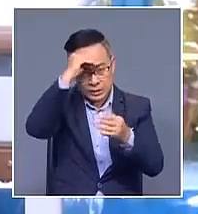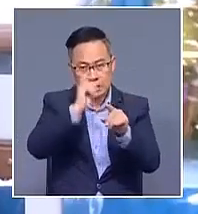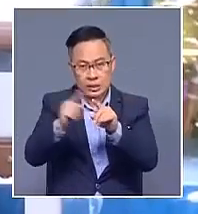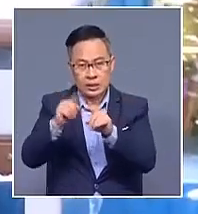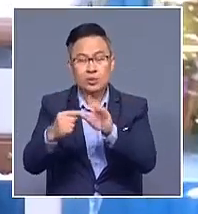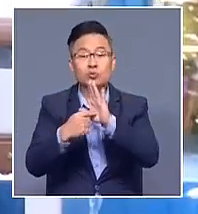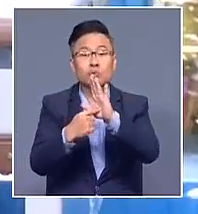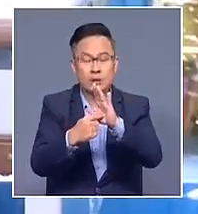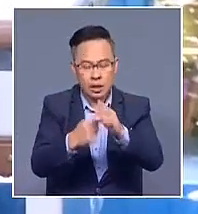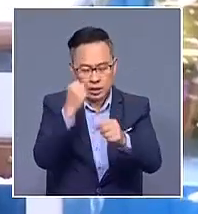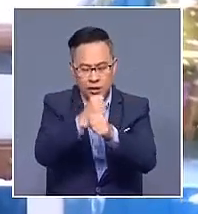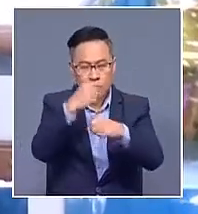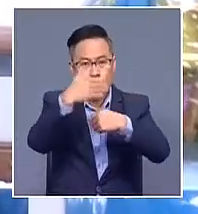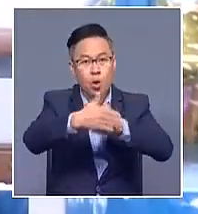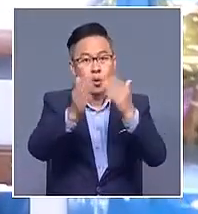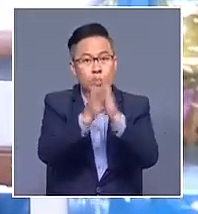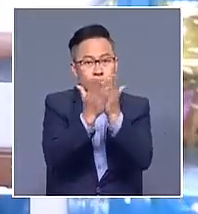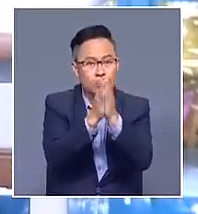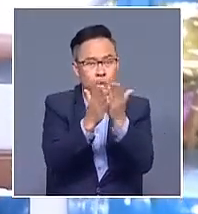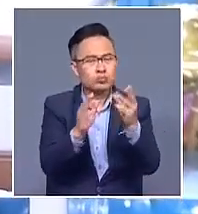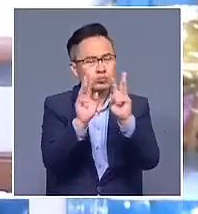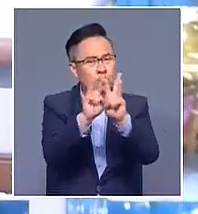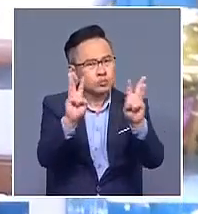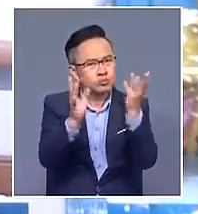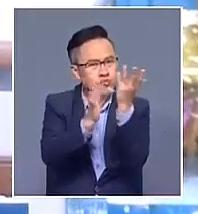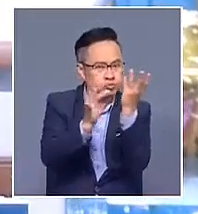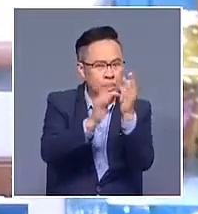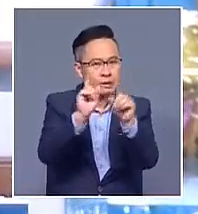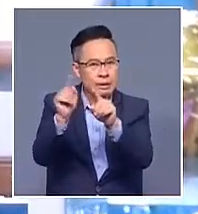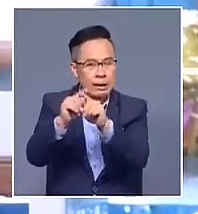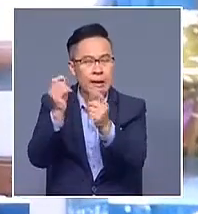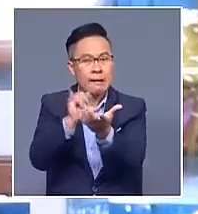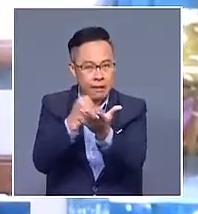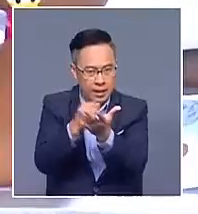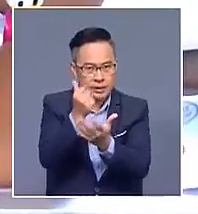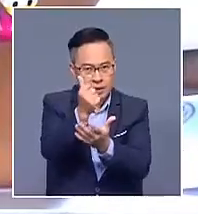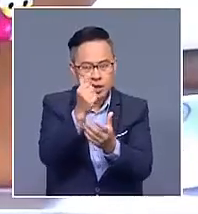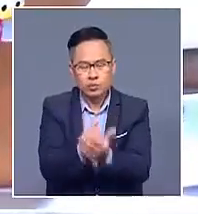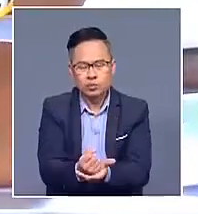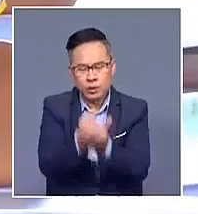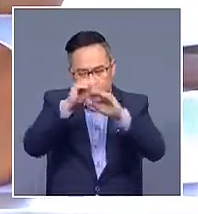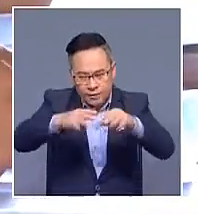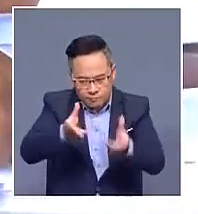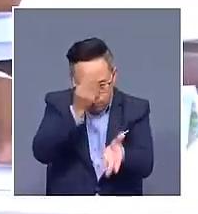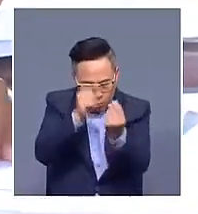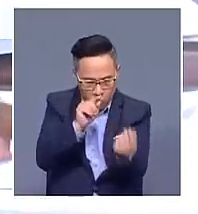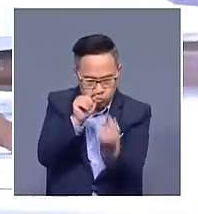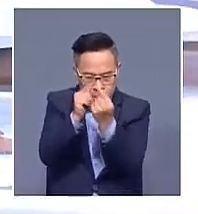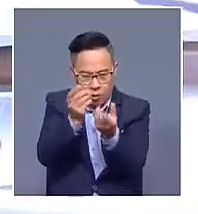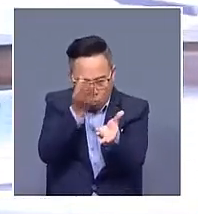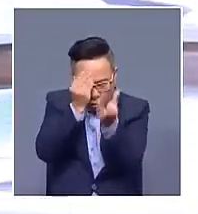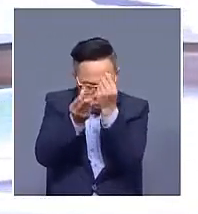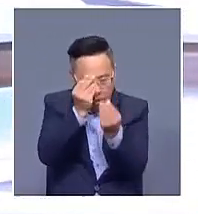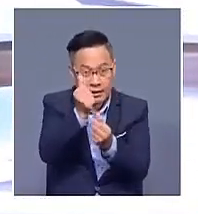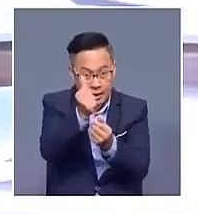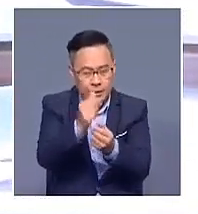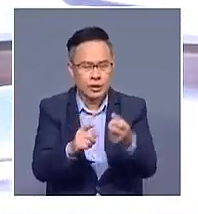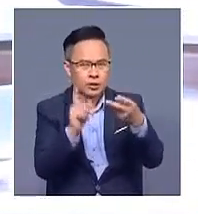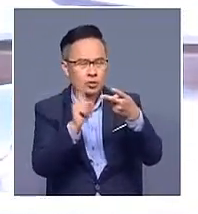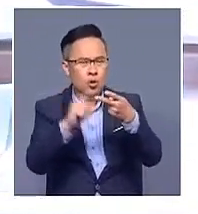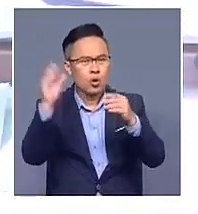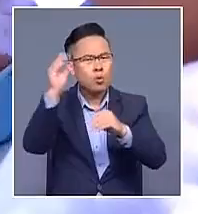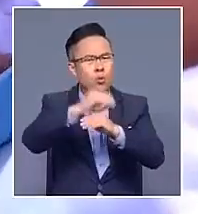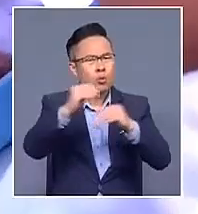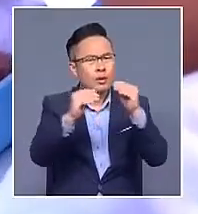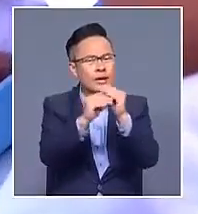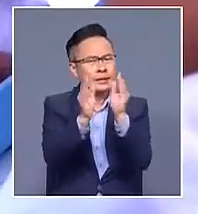ๆเช่นการจัดทำห้องสมุดอิเล็กทรอนิกส์เพื่อให้เด็กๆค้นหาข้อมูลวิชาความรู้ได้สะดวกขึ้นโครงการหนังสือเรียนดิจิตอลที่ช่วยประ